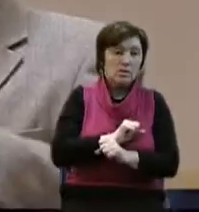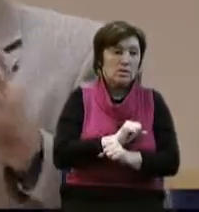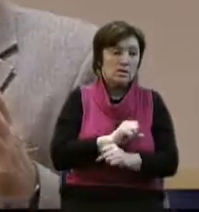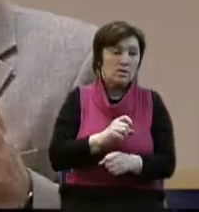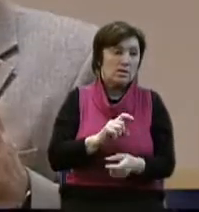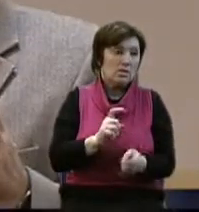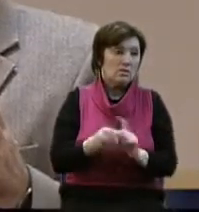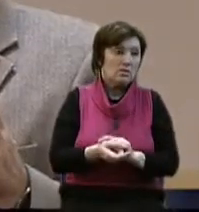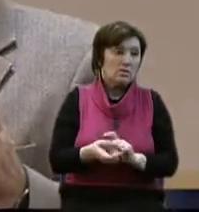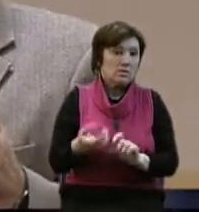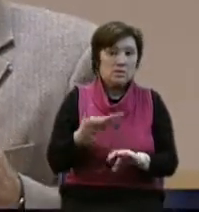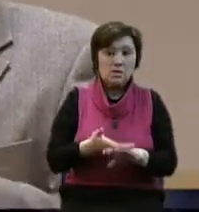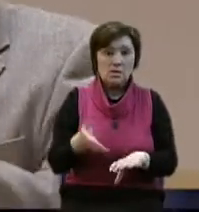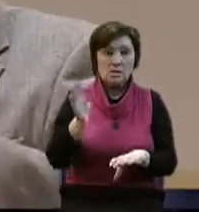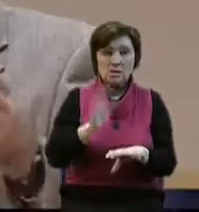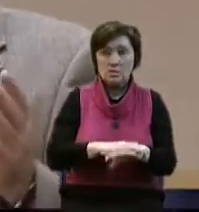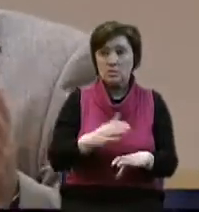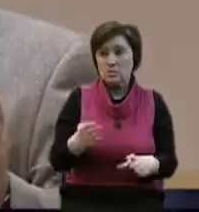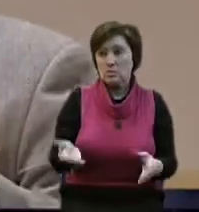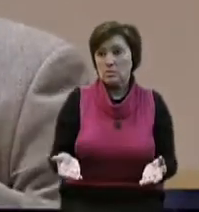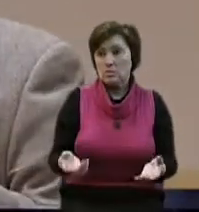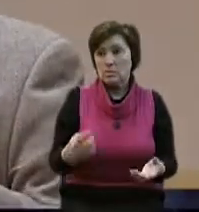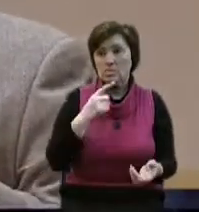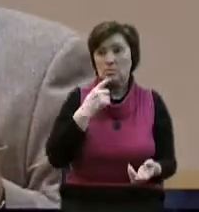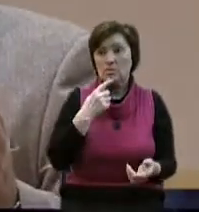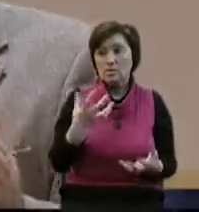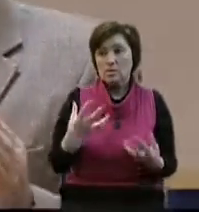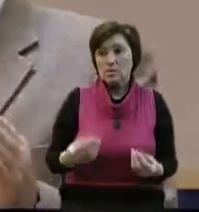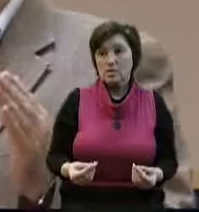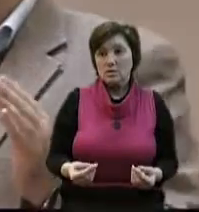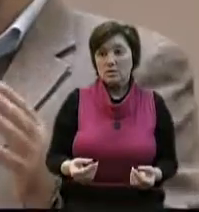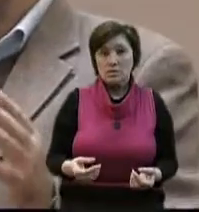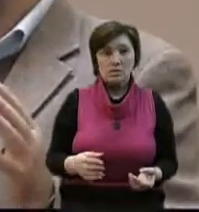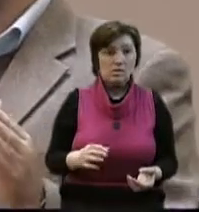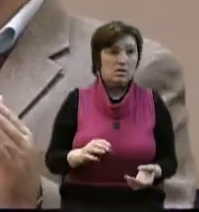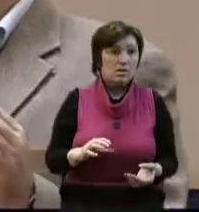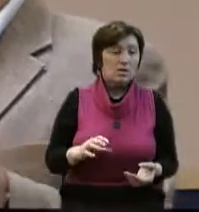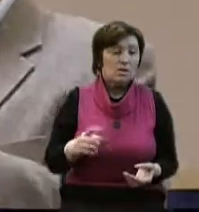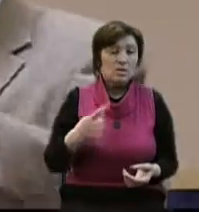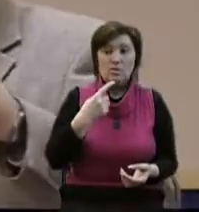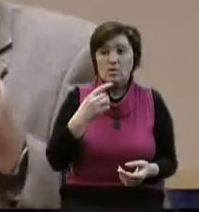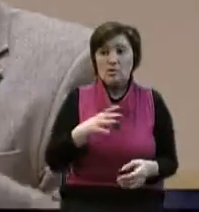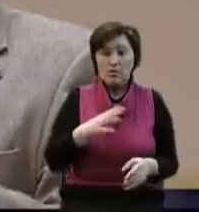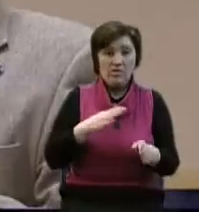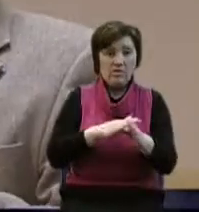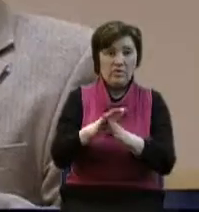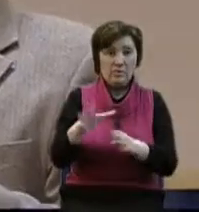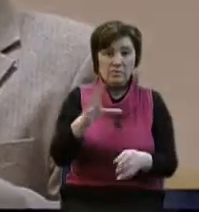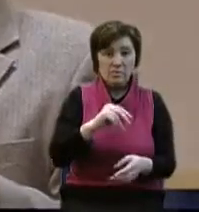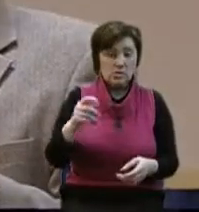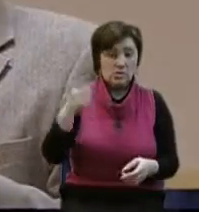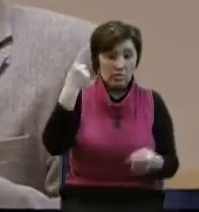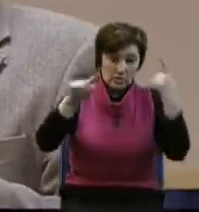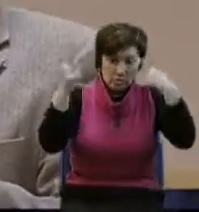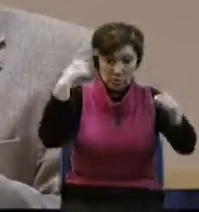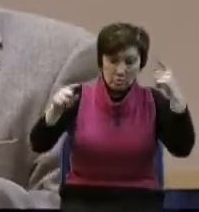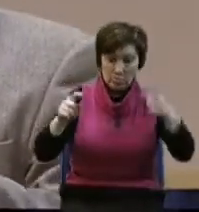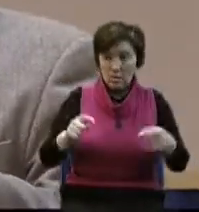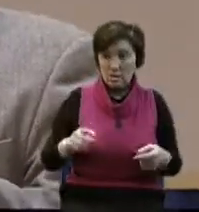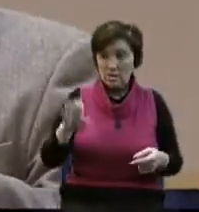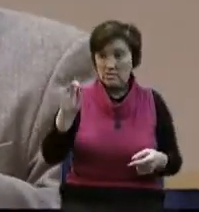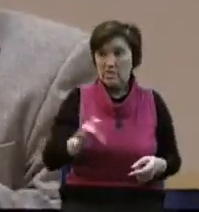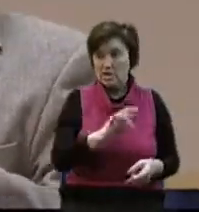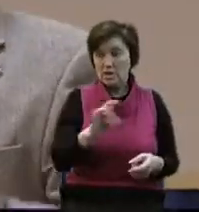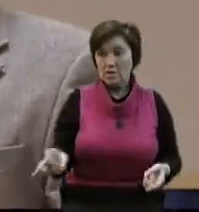временем бремени. Трудным днем, который сложно было исполнить этот день, сложно было жить в этот день, потому что было